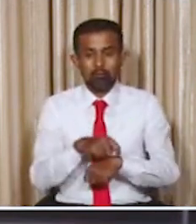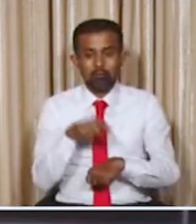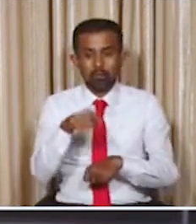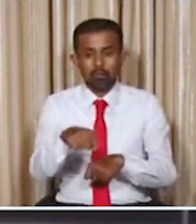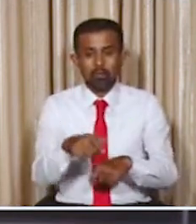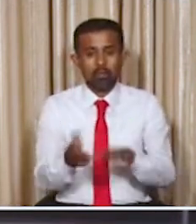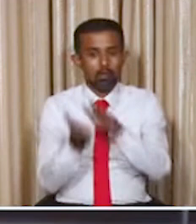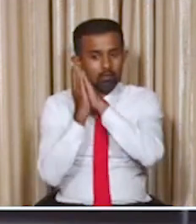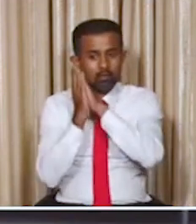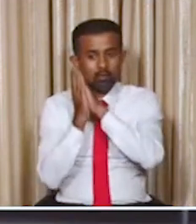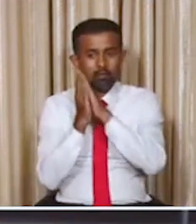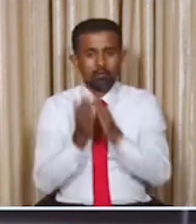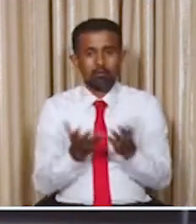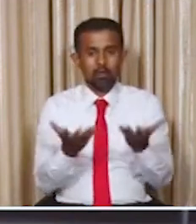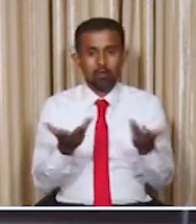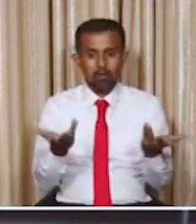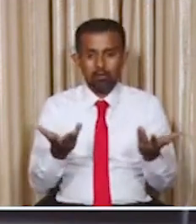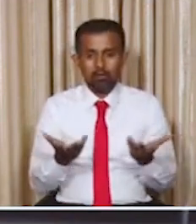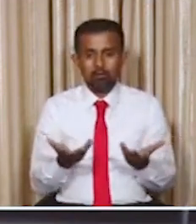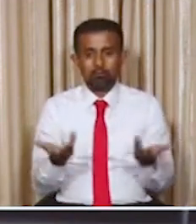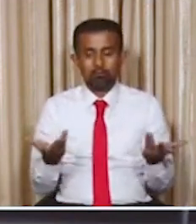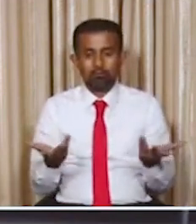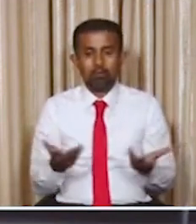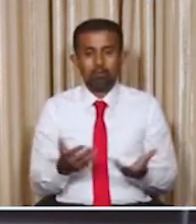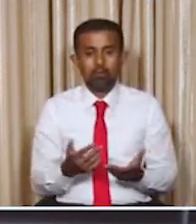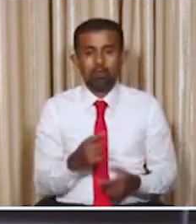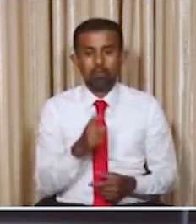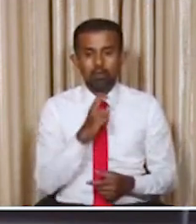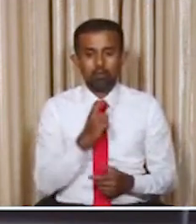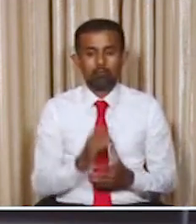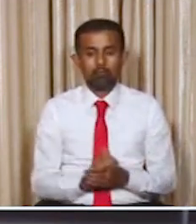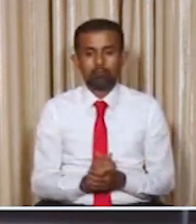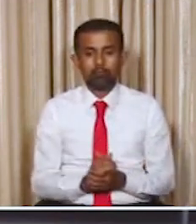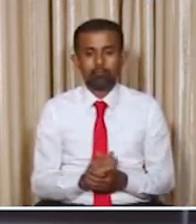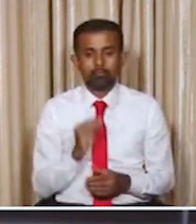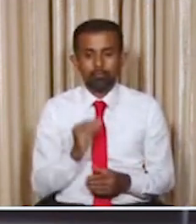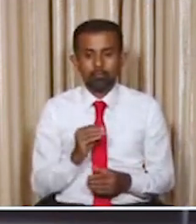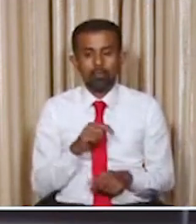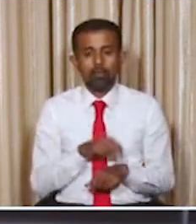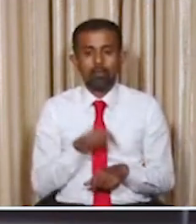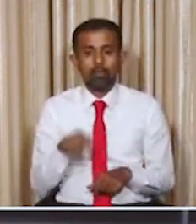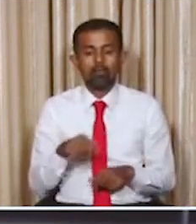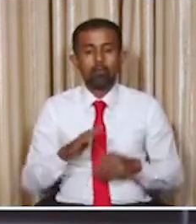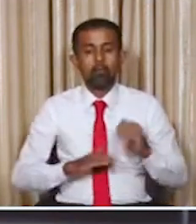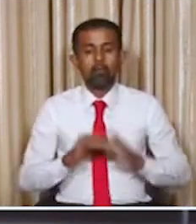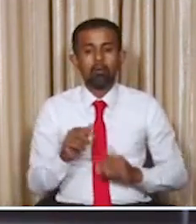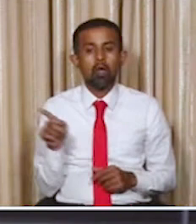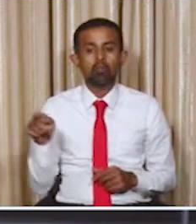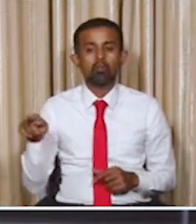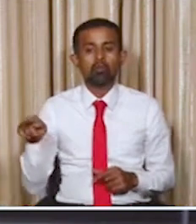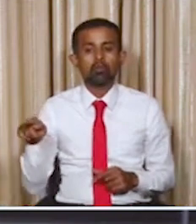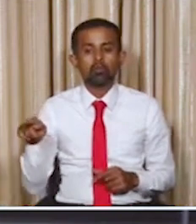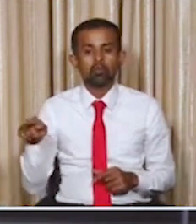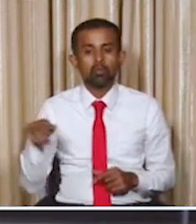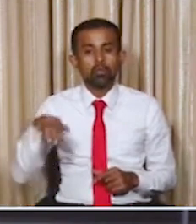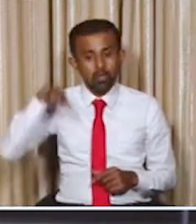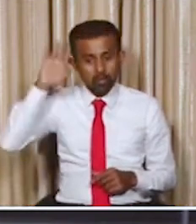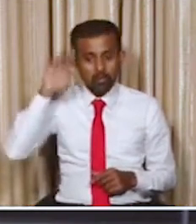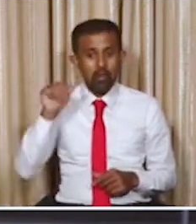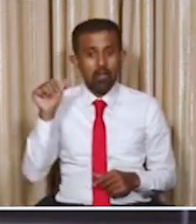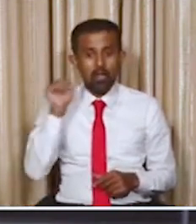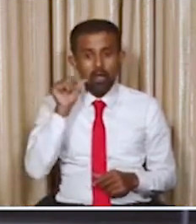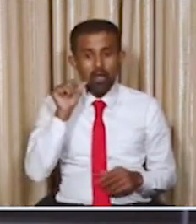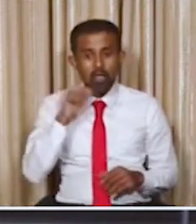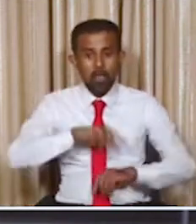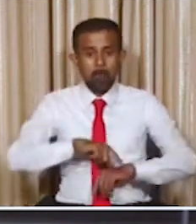ගිහිලා නිදාගත්තා. මේව කරන්න දෙන්නේ නැහැ. මේක මෙහෙමයි මේක එහෙමයි කියලා කෑ ගැහුවා. නමුත් අද කවුද ඒක පාවිච්චි කරන්නේ? එදා කතරගමට